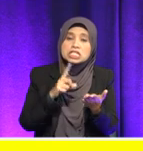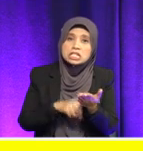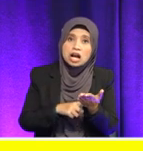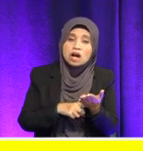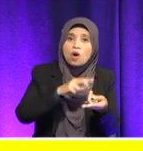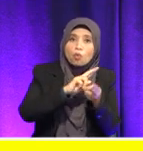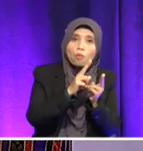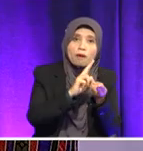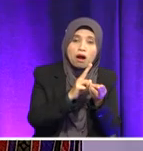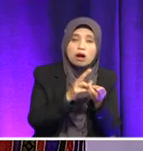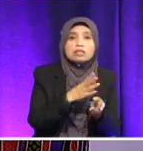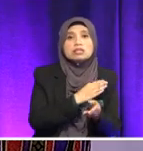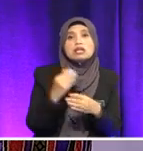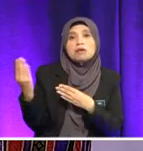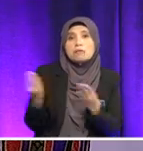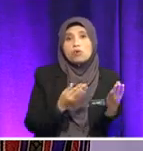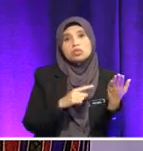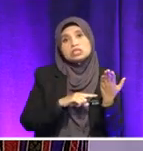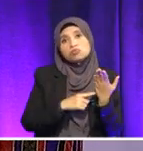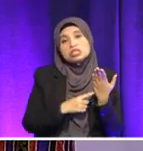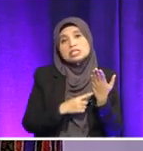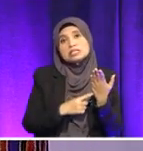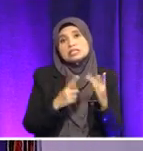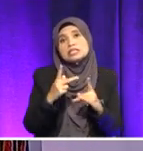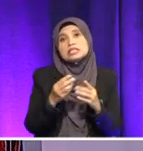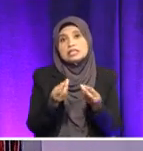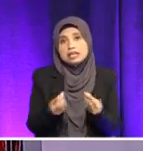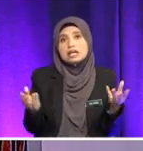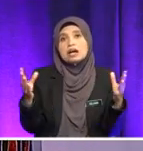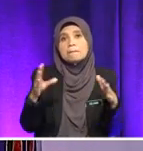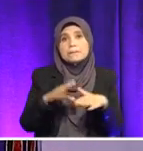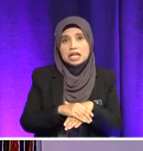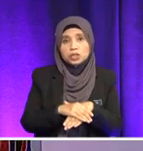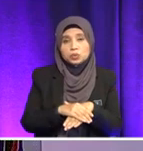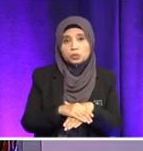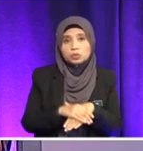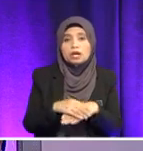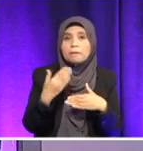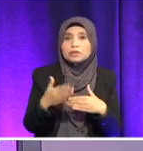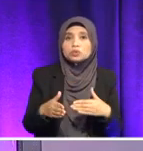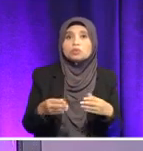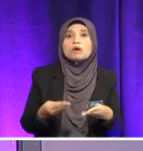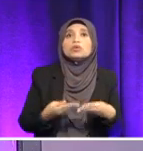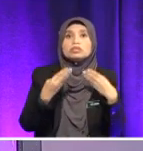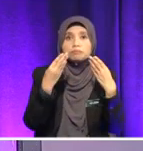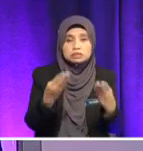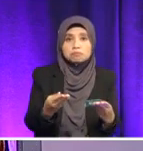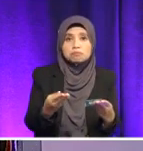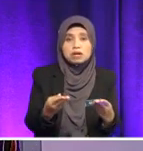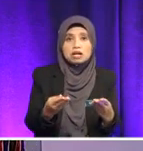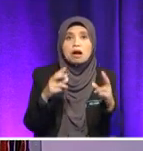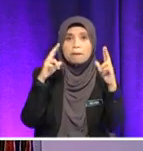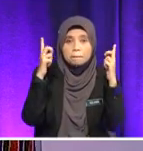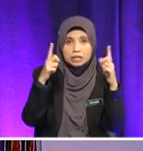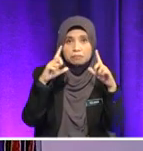dibawa balik ke tanah Melayu dan barulah sampai 10 menit ternyata tanaman Melayu baru dipersembahkan kepada majelis